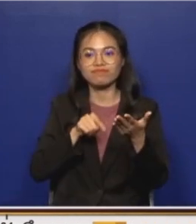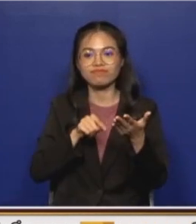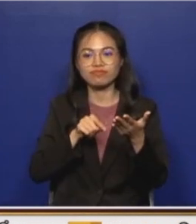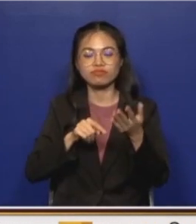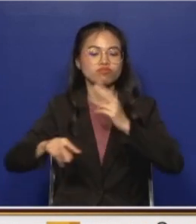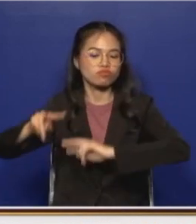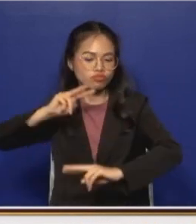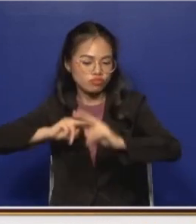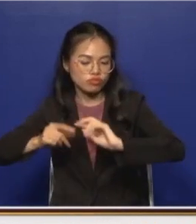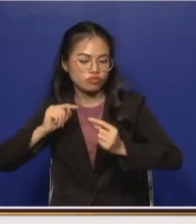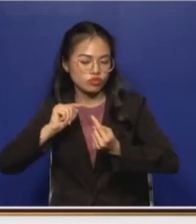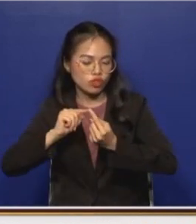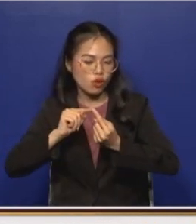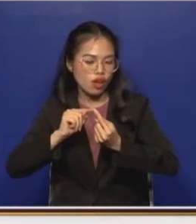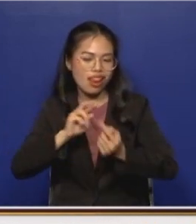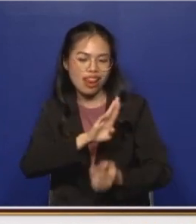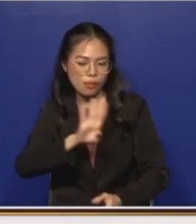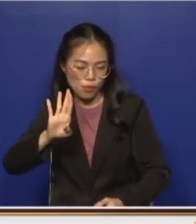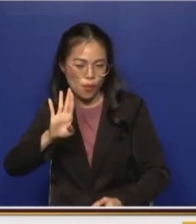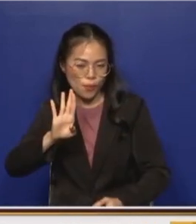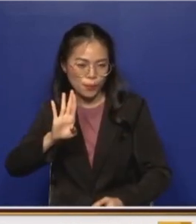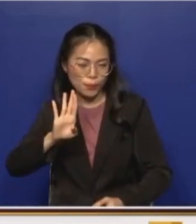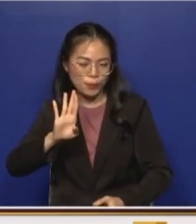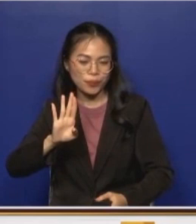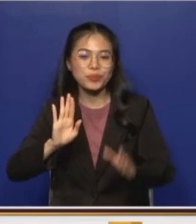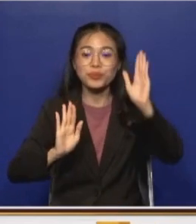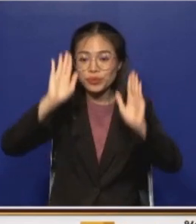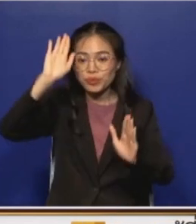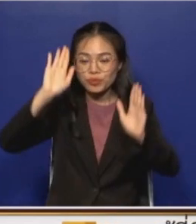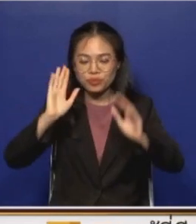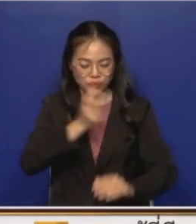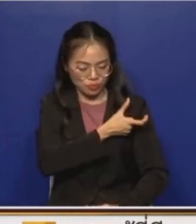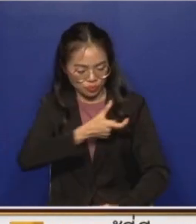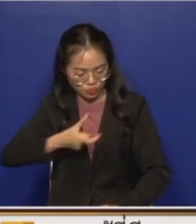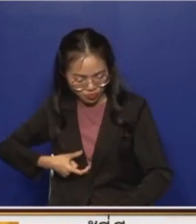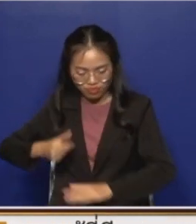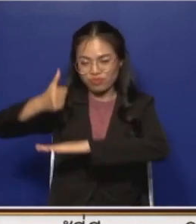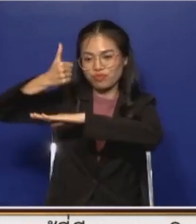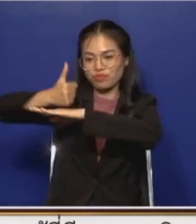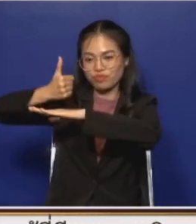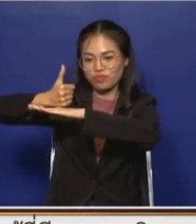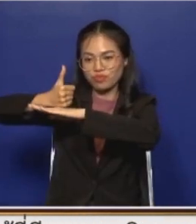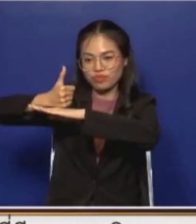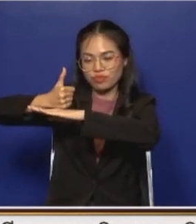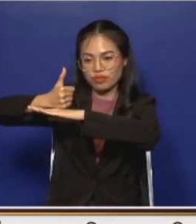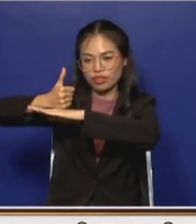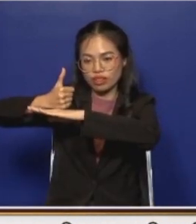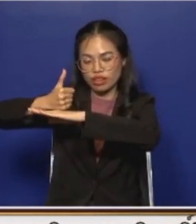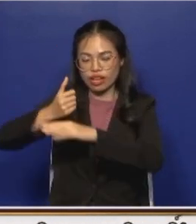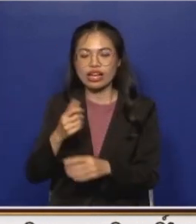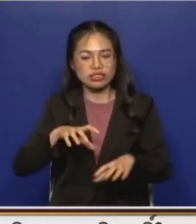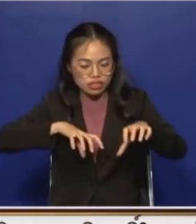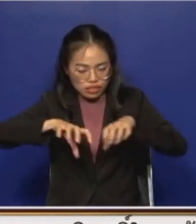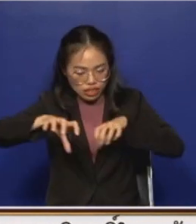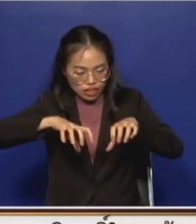ครองด้วยระบอบประชาธิปไตยอันมีพระมหากษัตริย์ทรงเป็นประมุขการทวงดุลอำนาจของอธิ